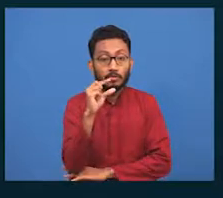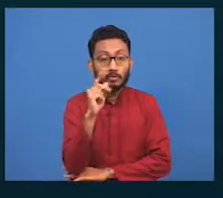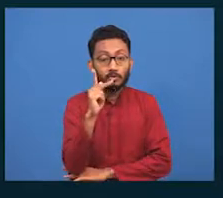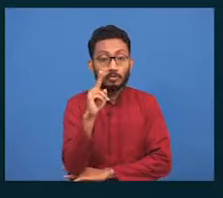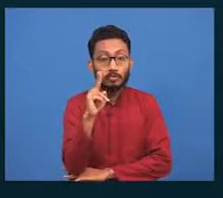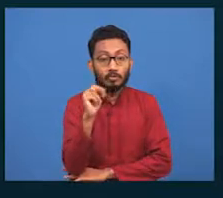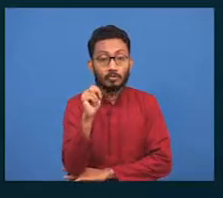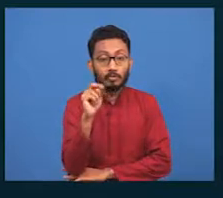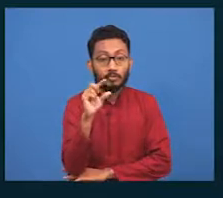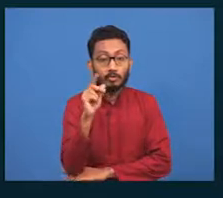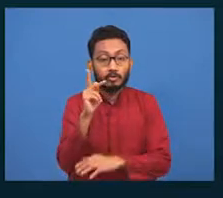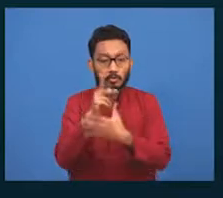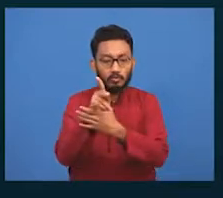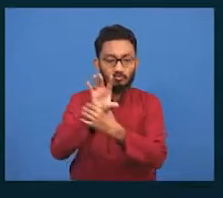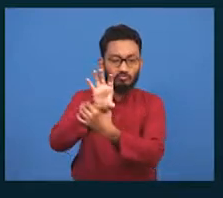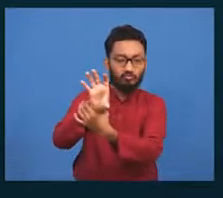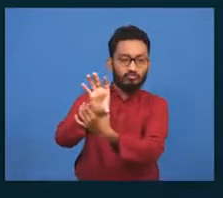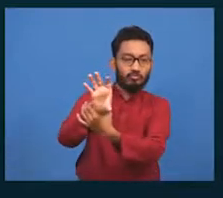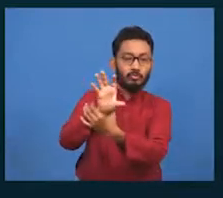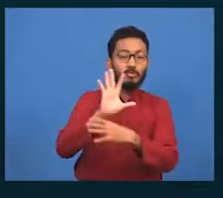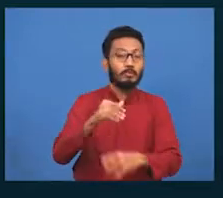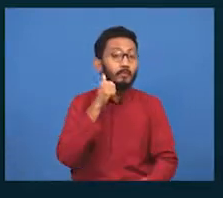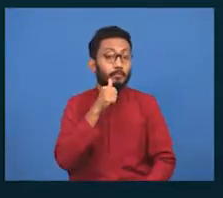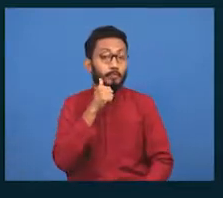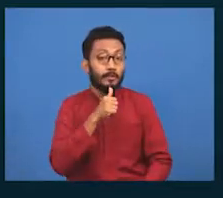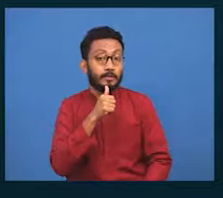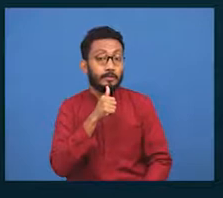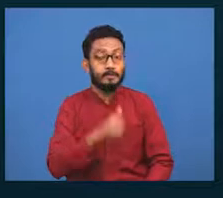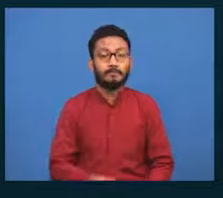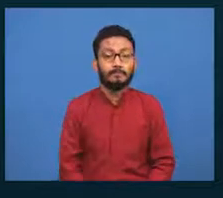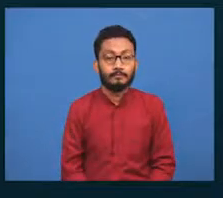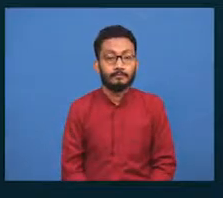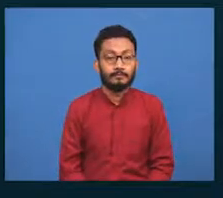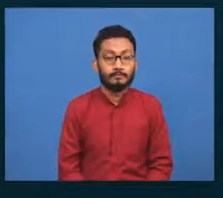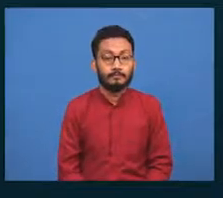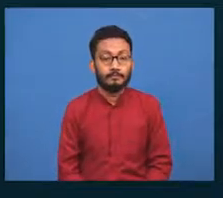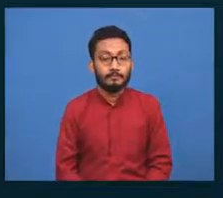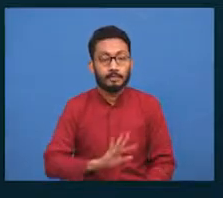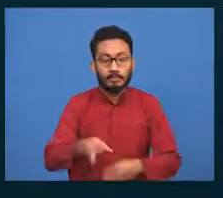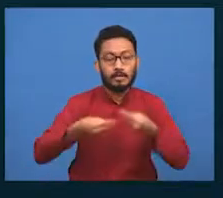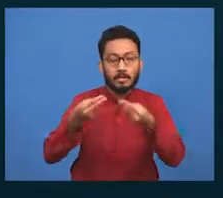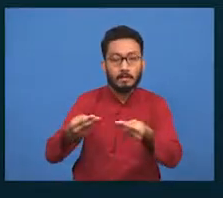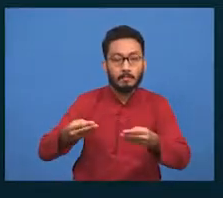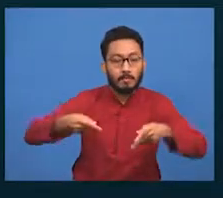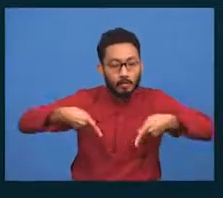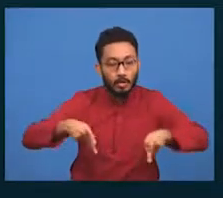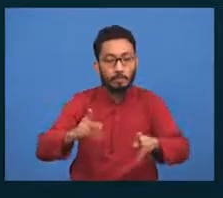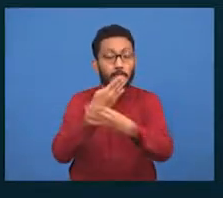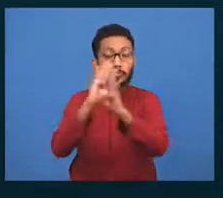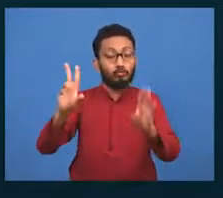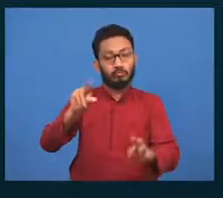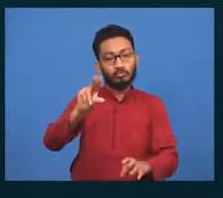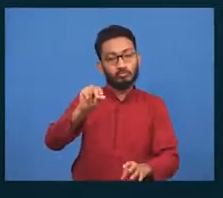memberikan hak yang sewajarnya kepada wanita dan tidak memberikan kebebasan kepada